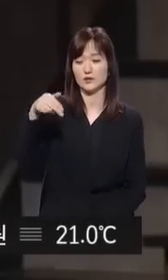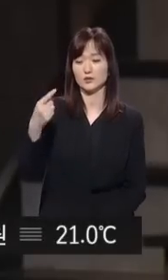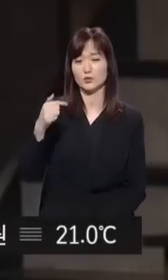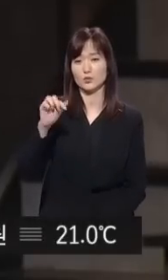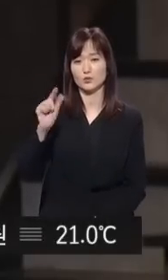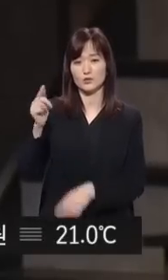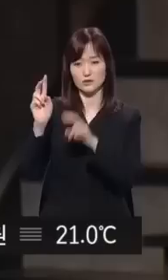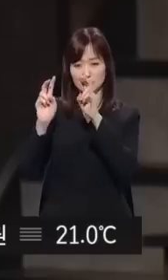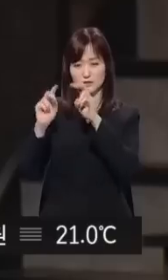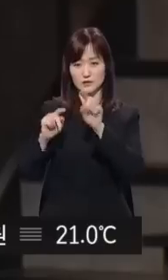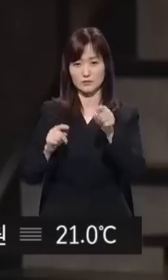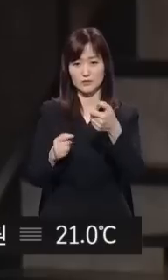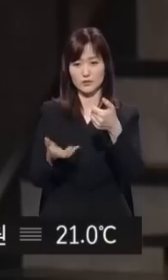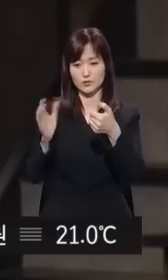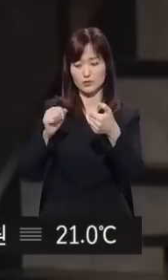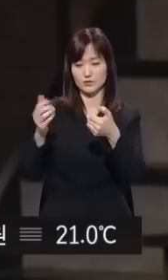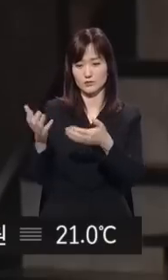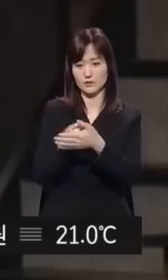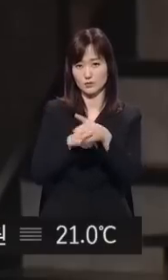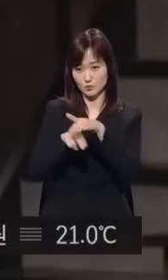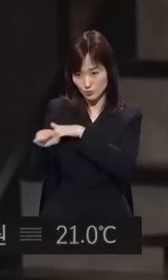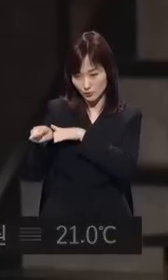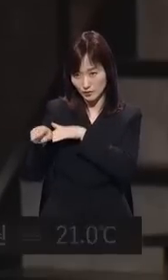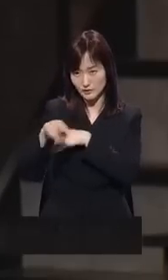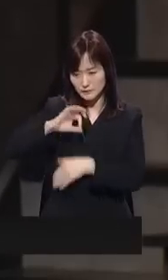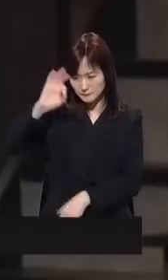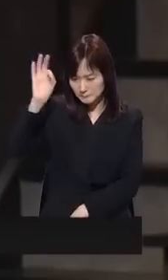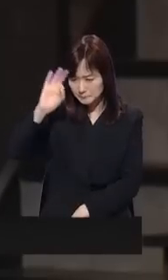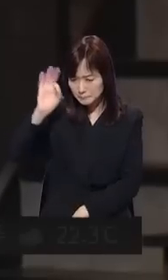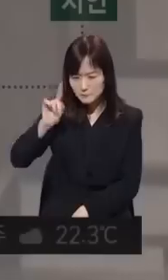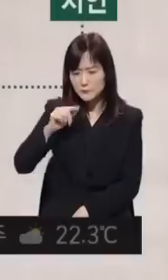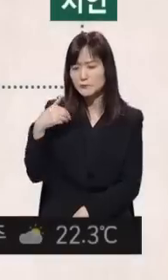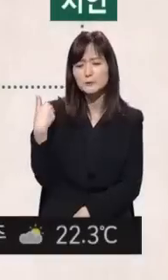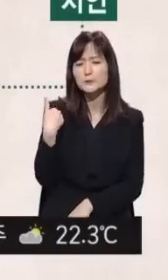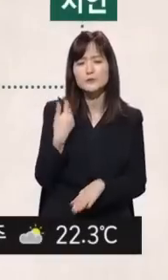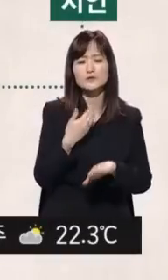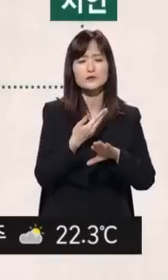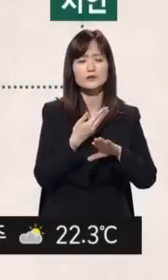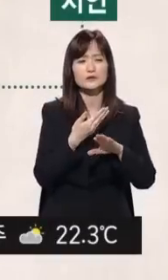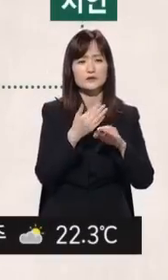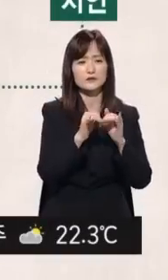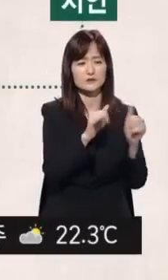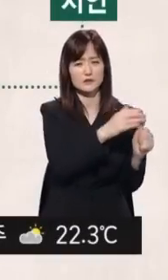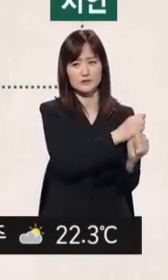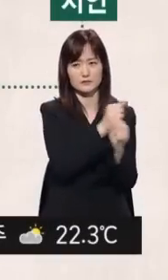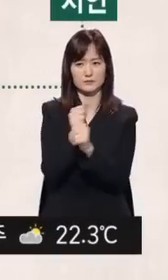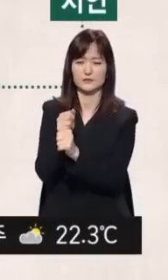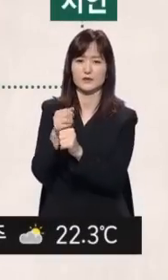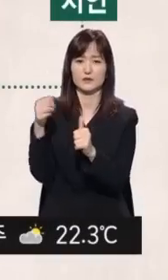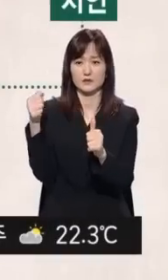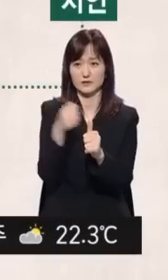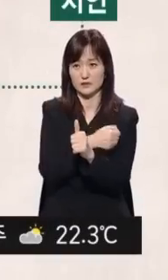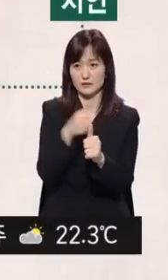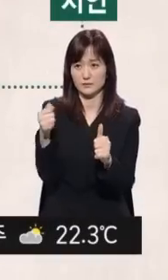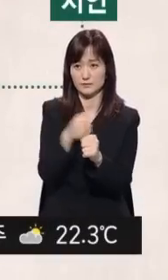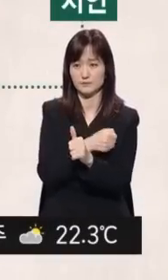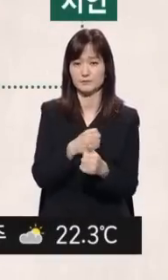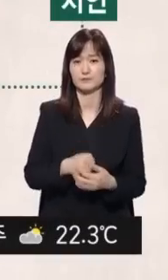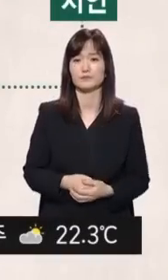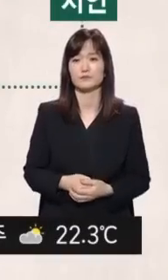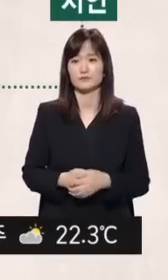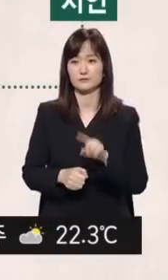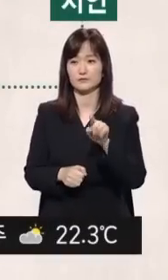150억을 들고 도망갔는 사람을 찾기 위해서 지금 전혀 모르는 지인들을 잡아서 이렇게 폭행을 했는 거죠 저게 나오면 저 위에는 직원